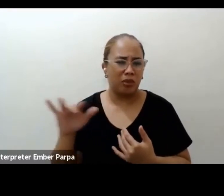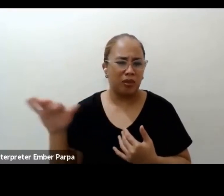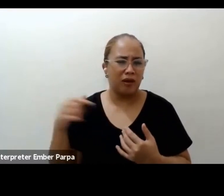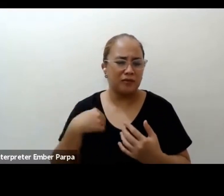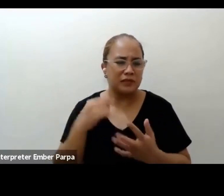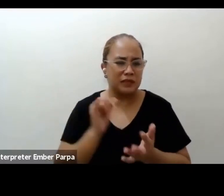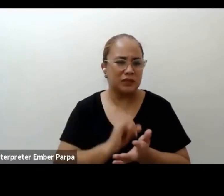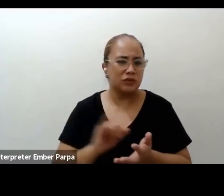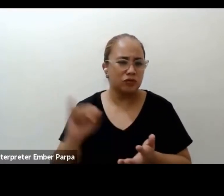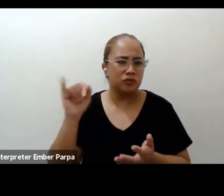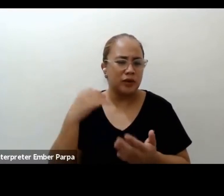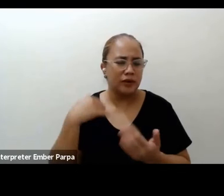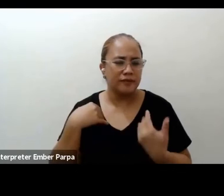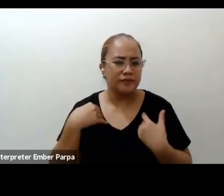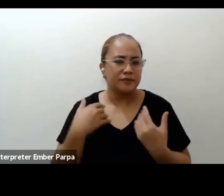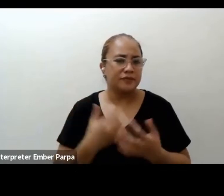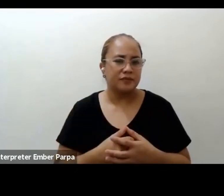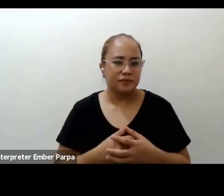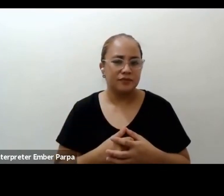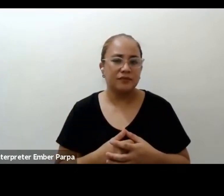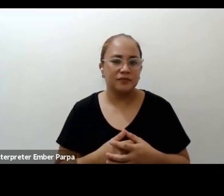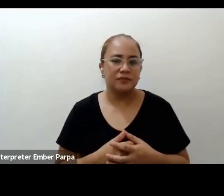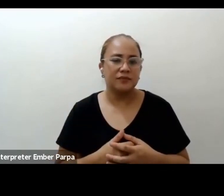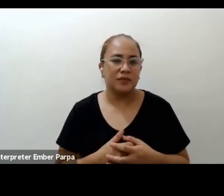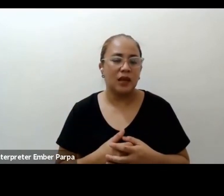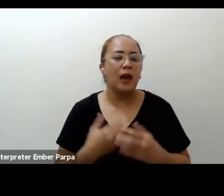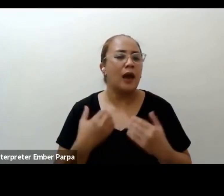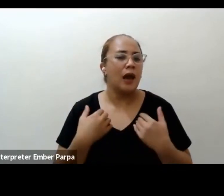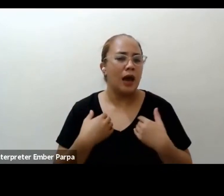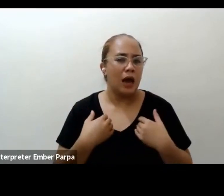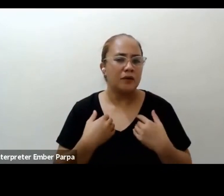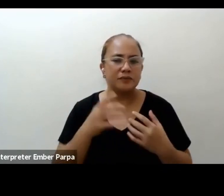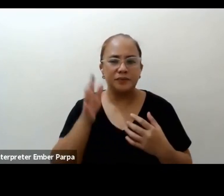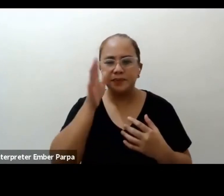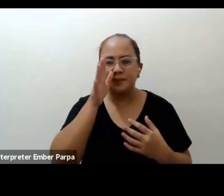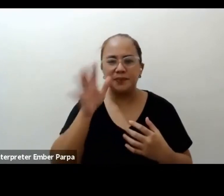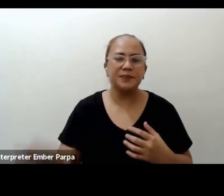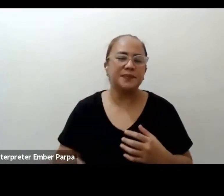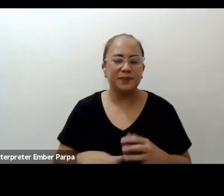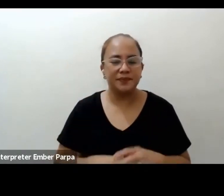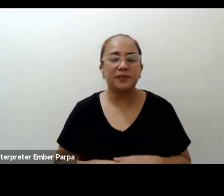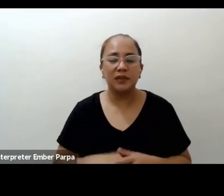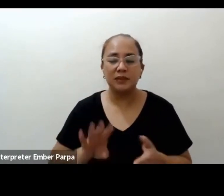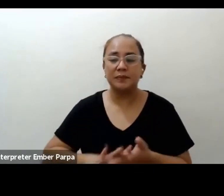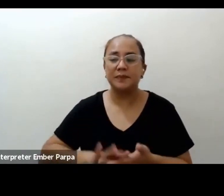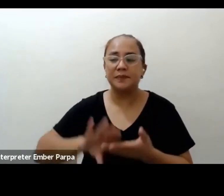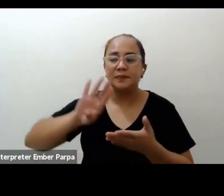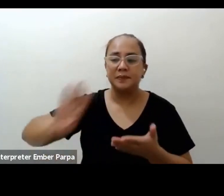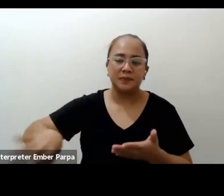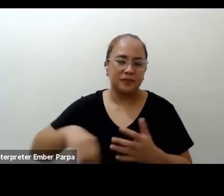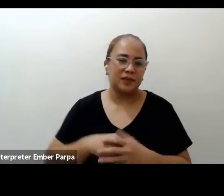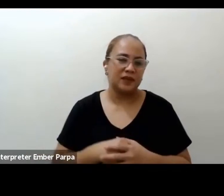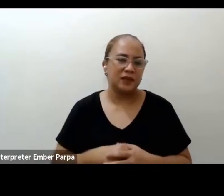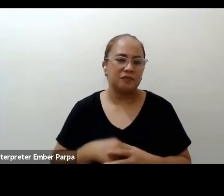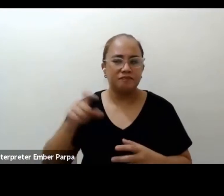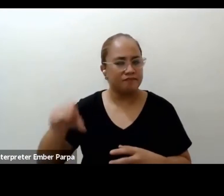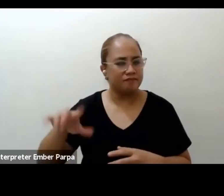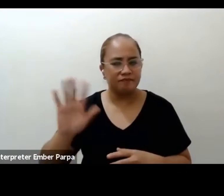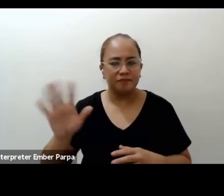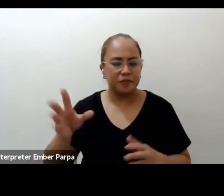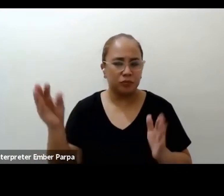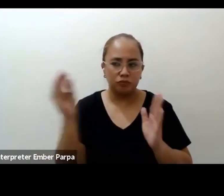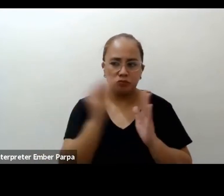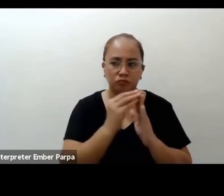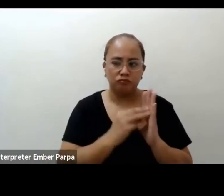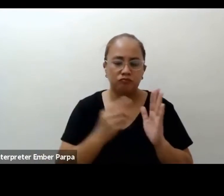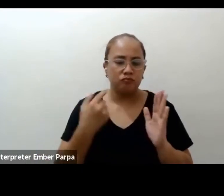these years. No? So there is neglect, no? And I hope that this can be put into our agenda as well.